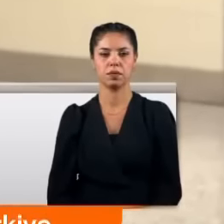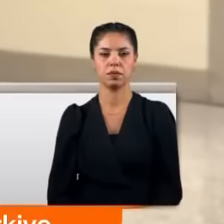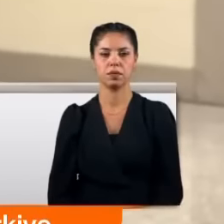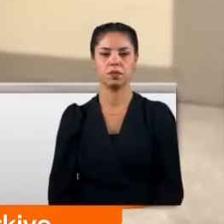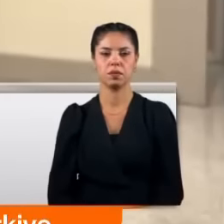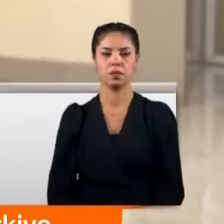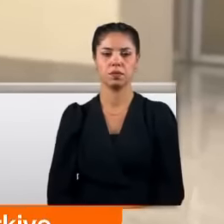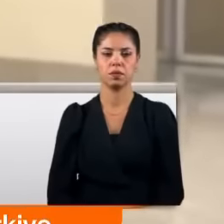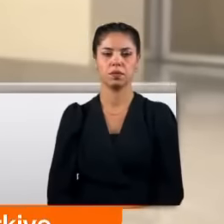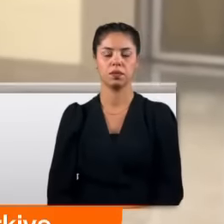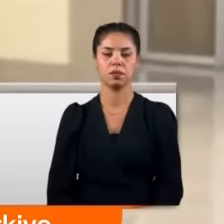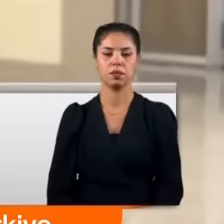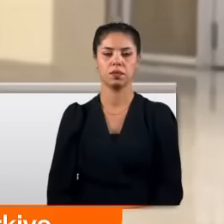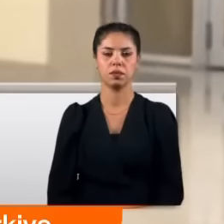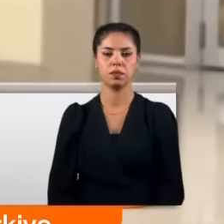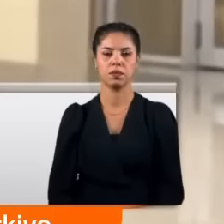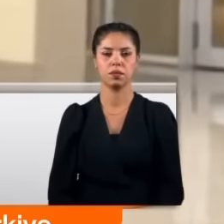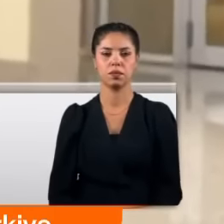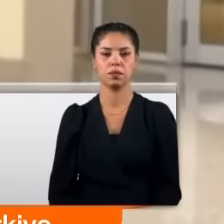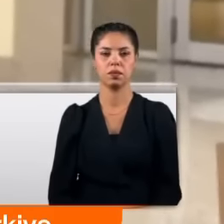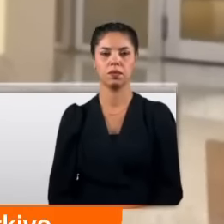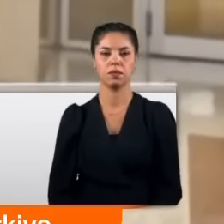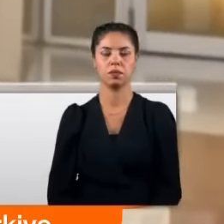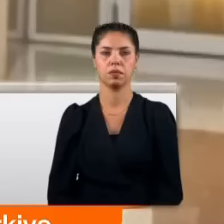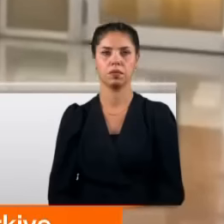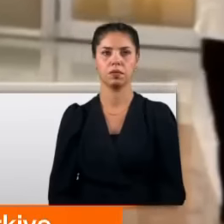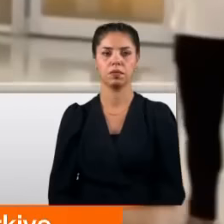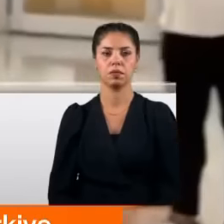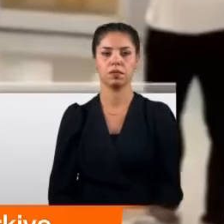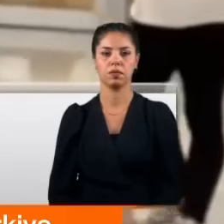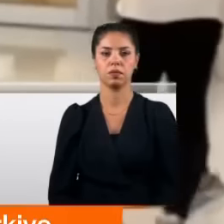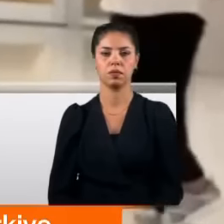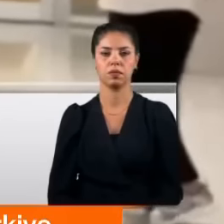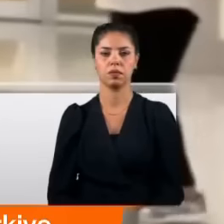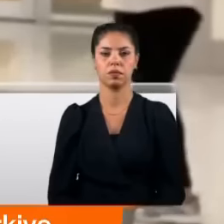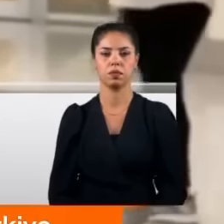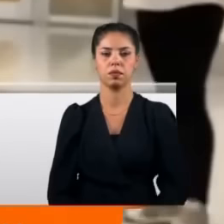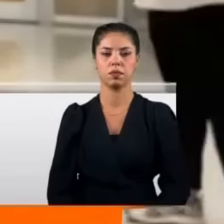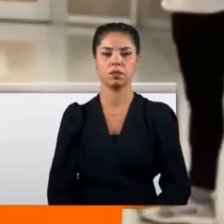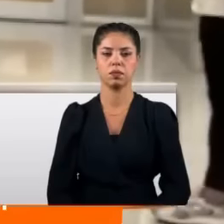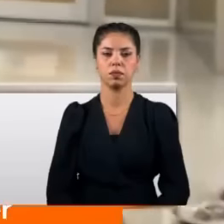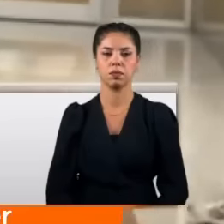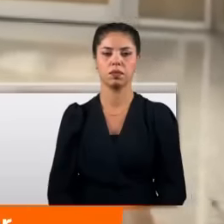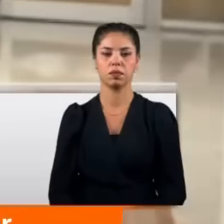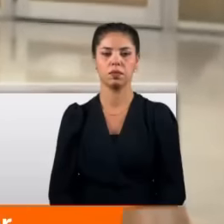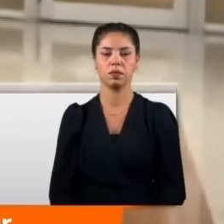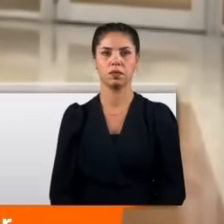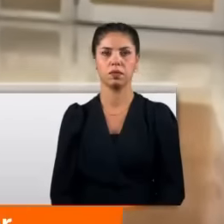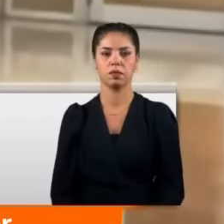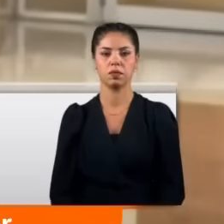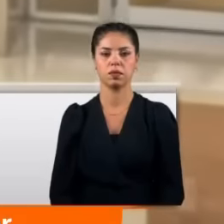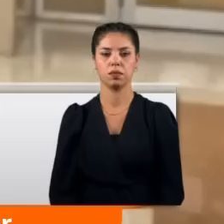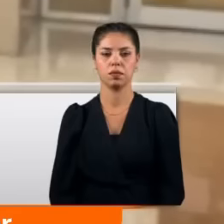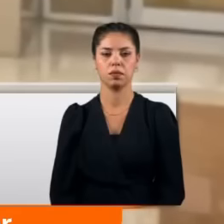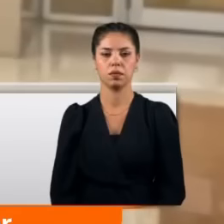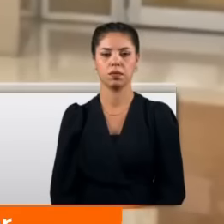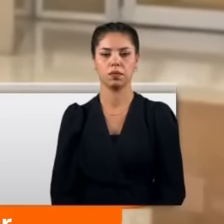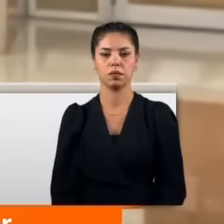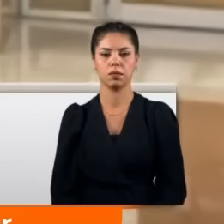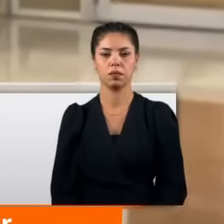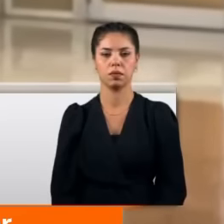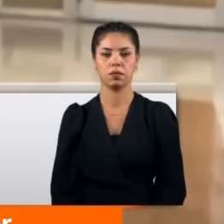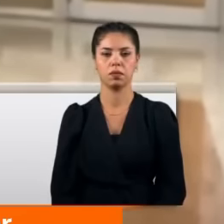büyük salonda ve tıklım tıklım geçen duruşmalar oluyordu ancak bugün sadece 24 kişinin izleyebileceği küçük bir salon